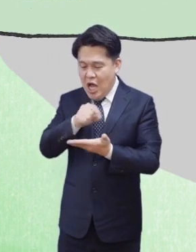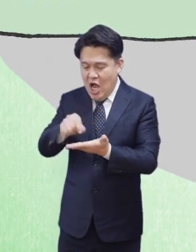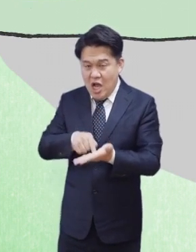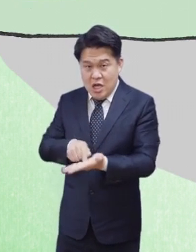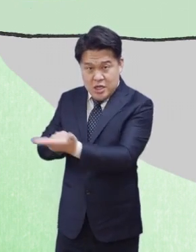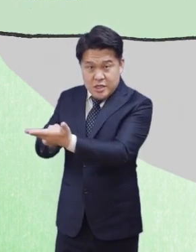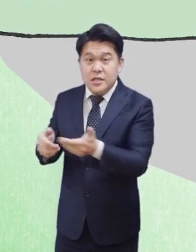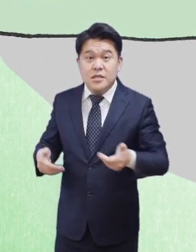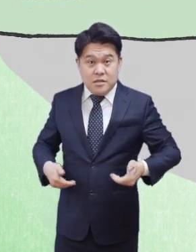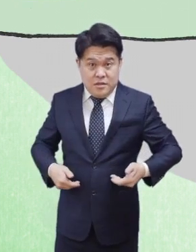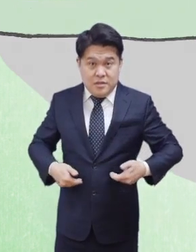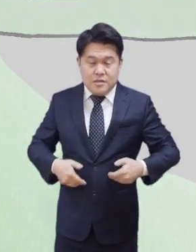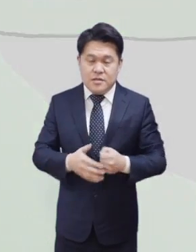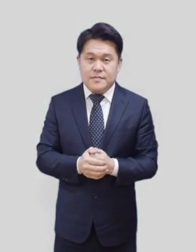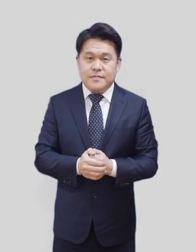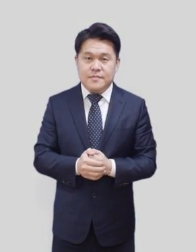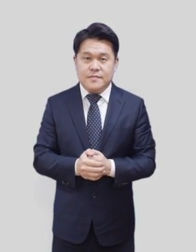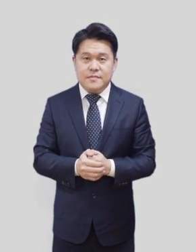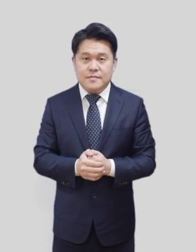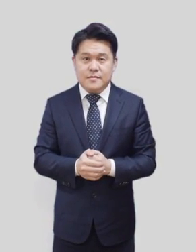신청서를 꼭 내야 합니다.